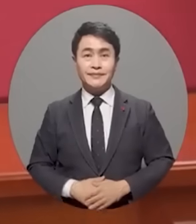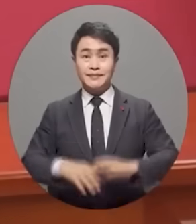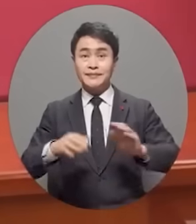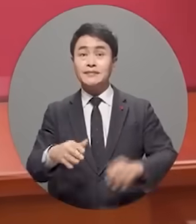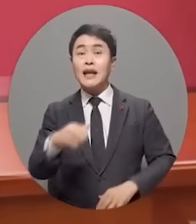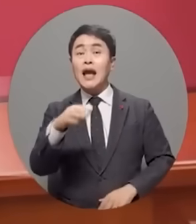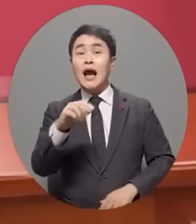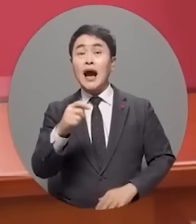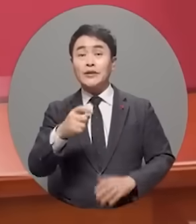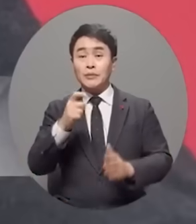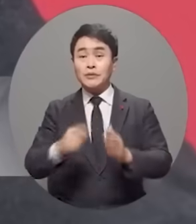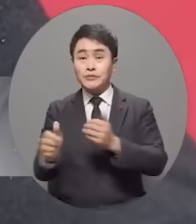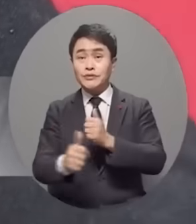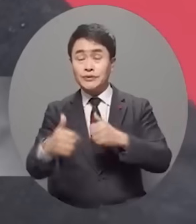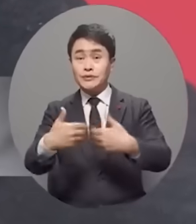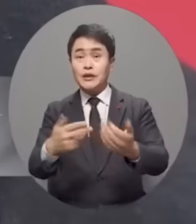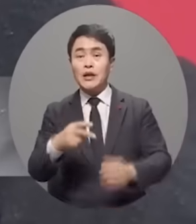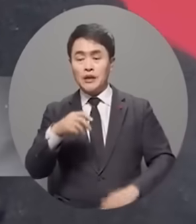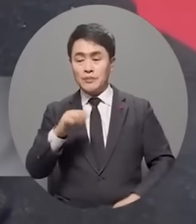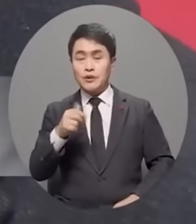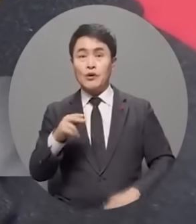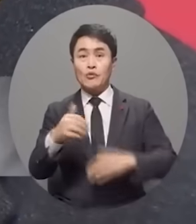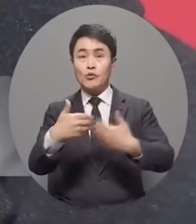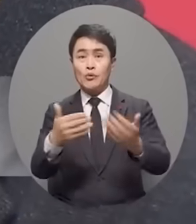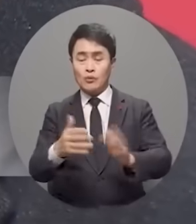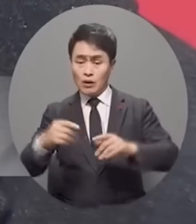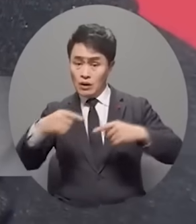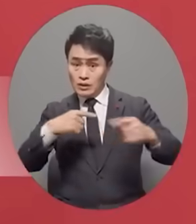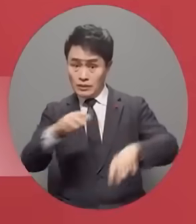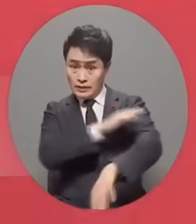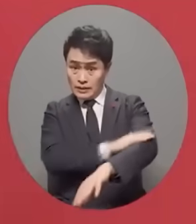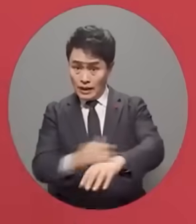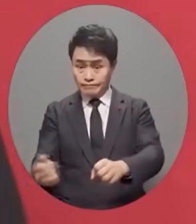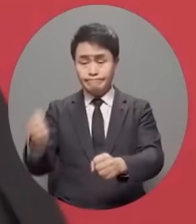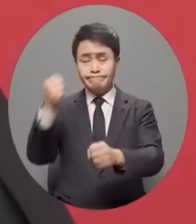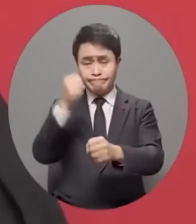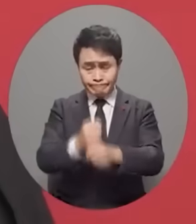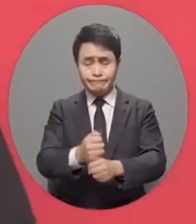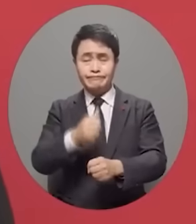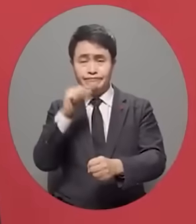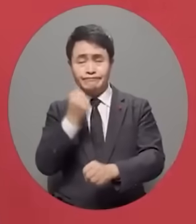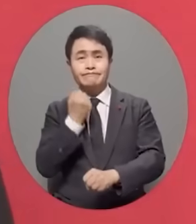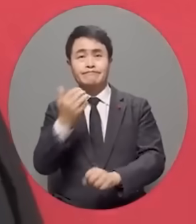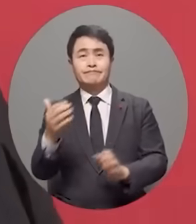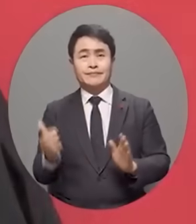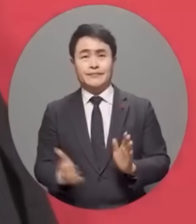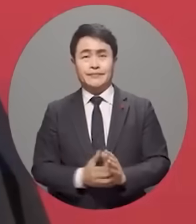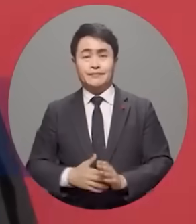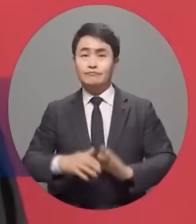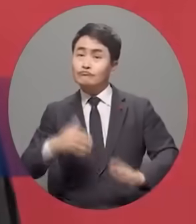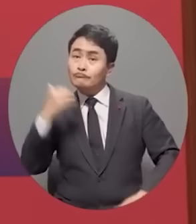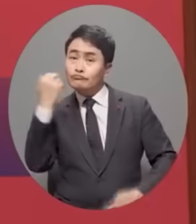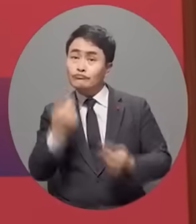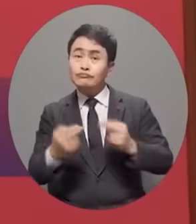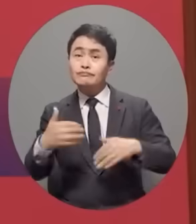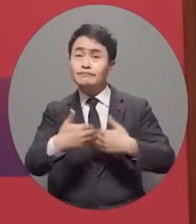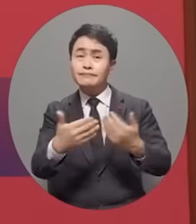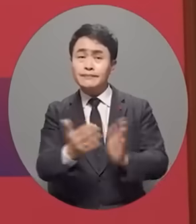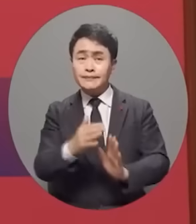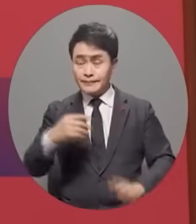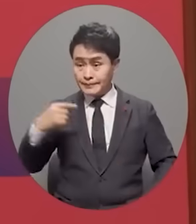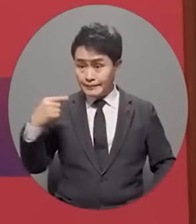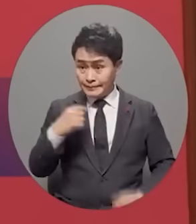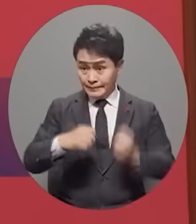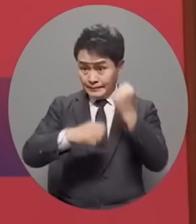한동훈 비상대책위원장은 민경호 위원을 정치를 바로 세워줄 분이라고 소개했습니다. 누구보다 견고한